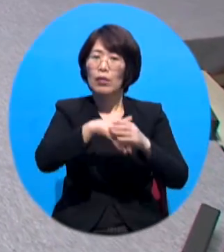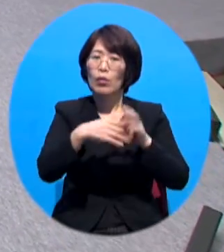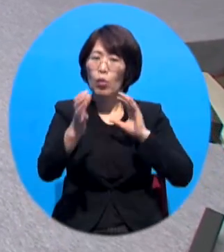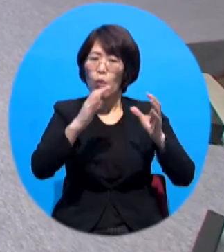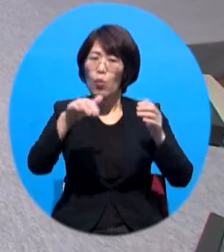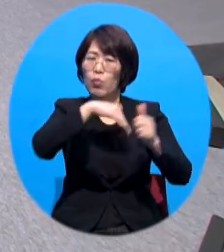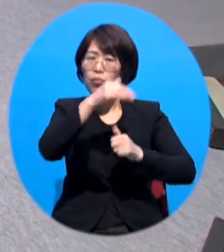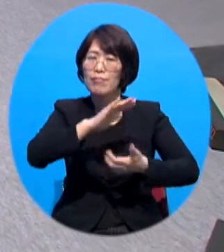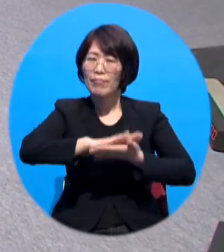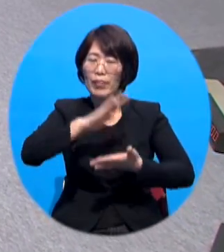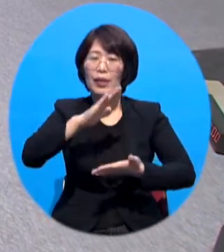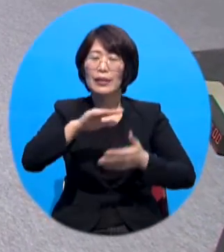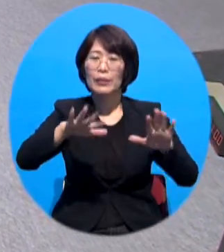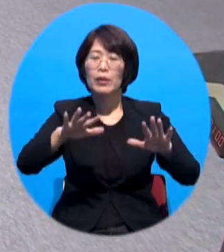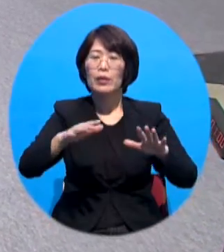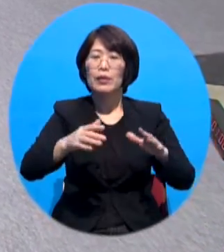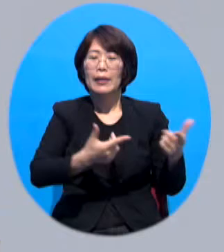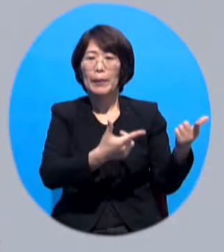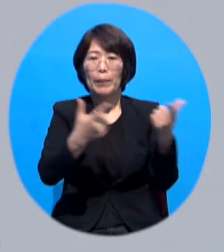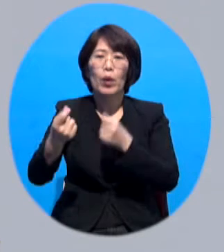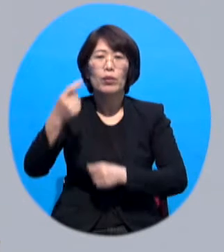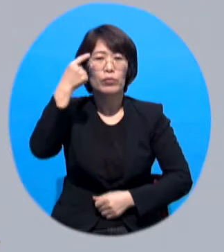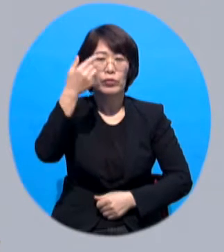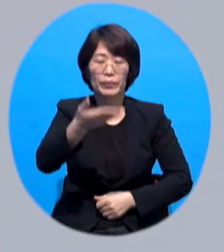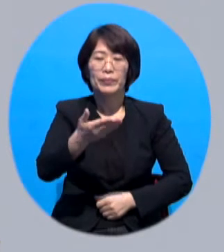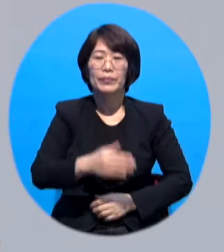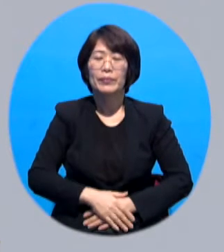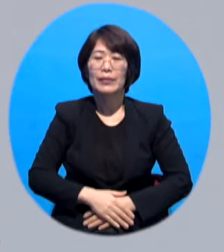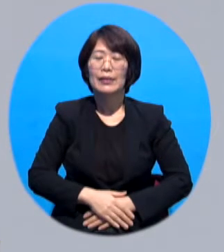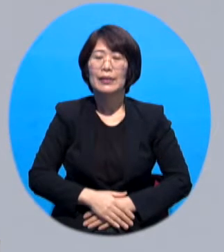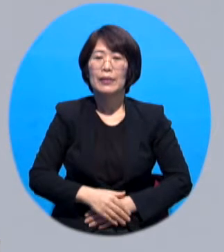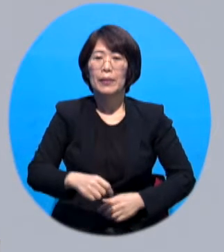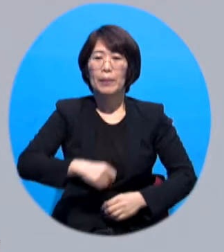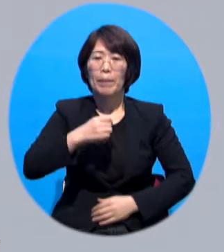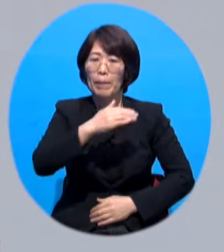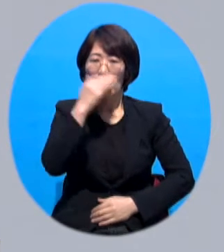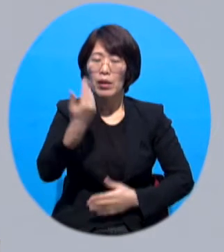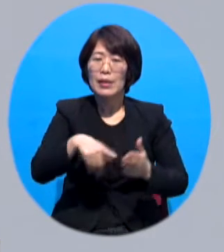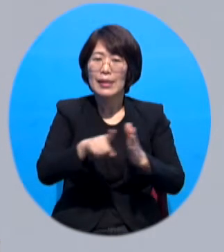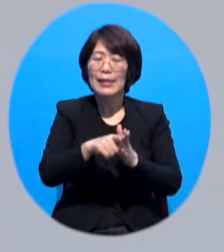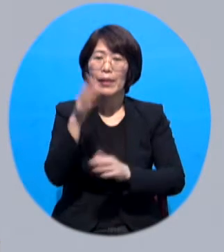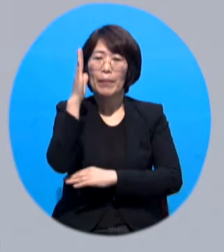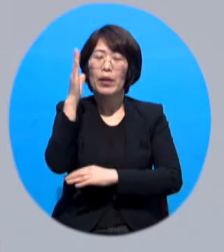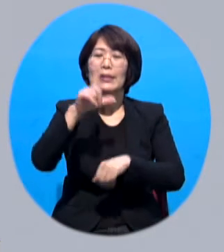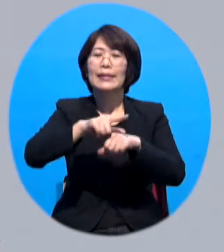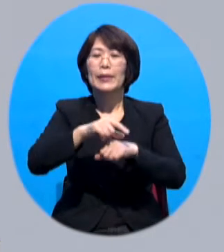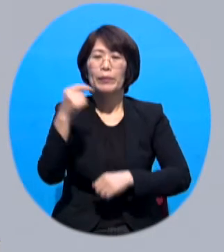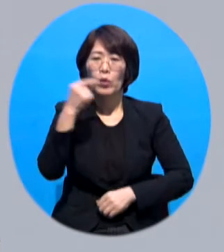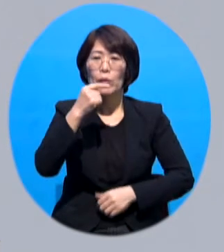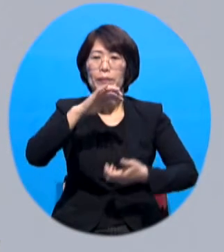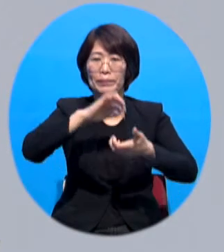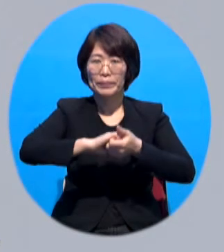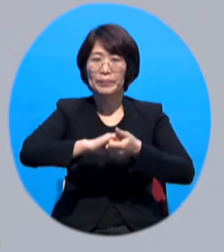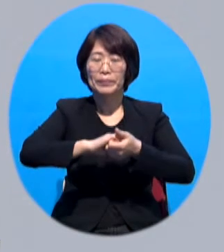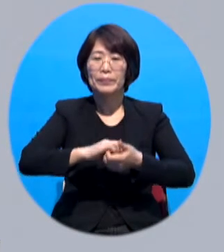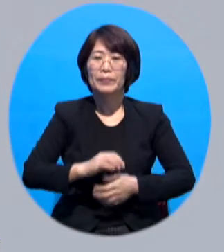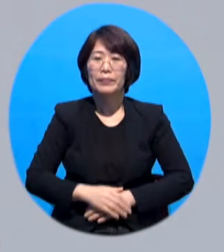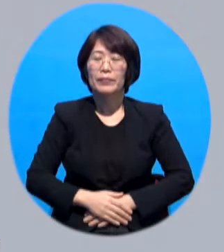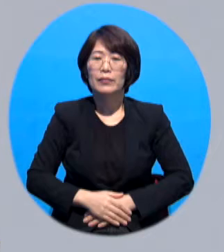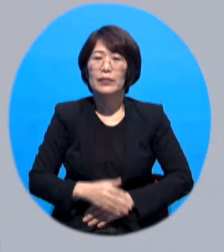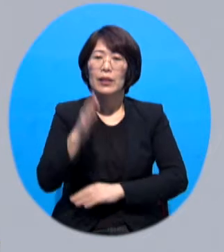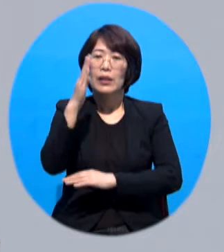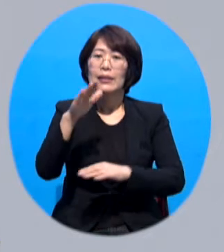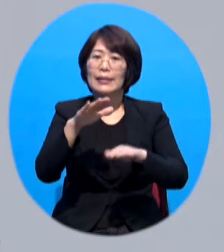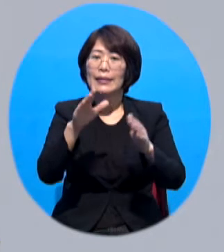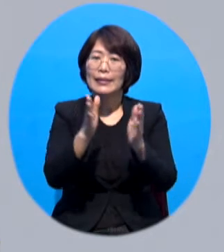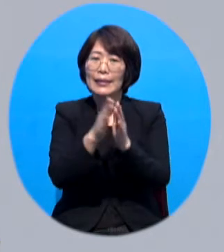열기가 정말 뜨거운데요 이번에 공통질문 순서 갖겠습니다 도로 4 공정성을 위해 발언 시간은 엄격하게 제 안하겠습니다 바론